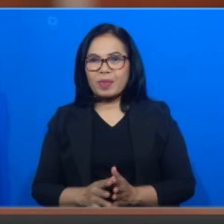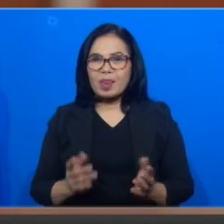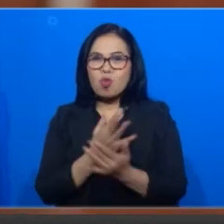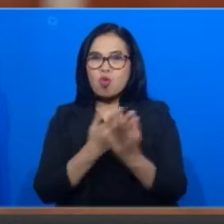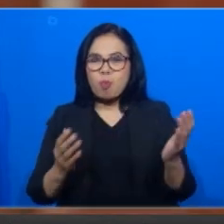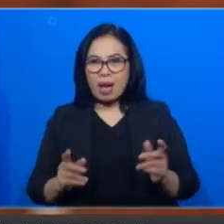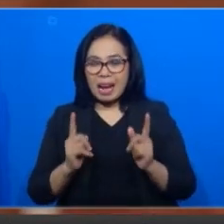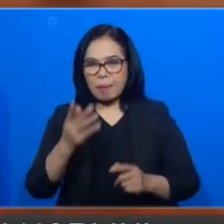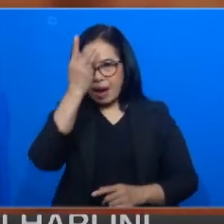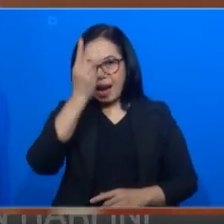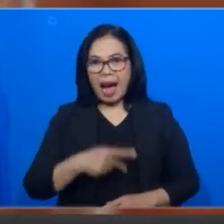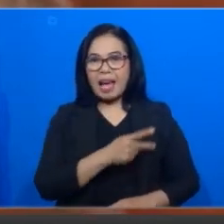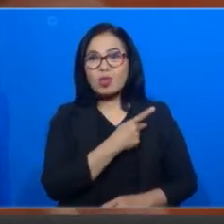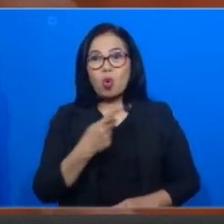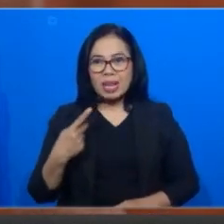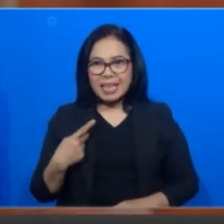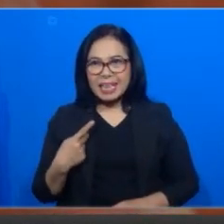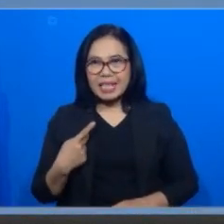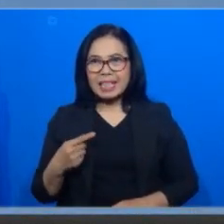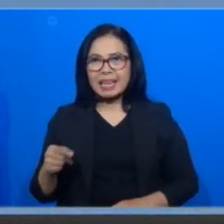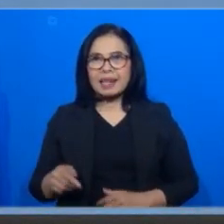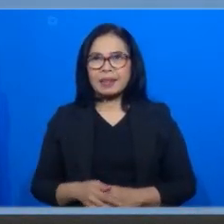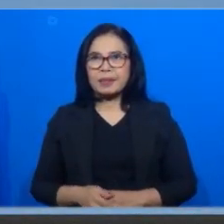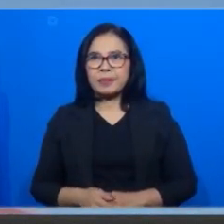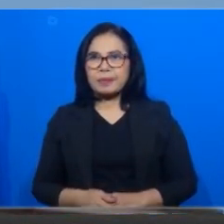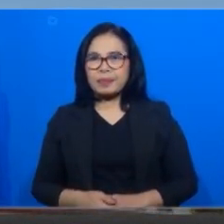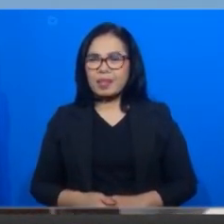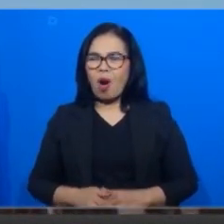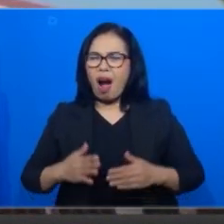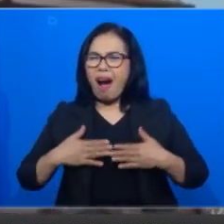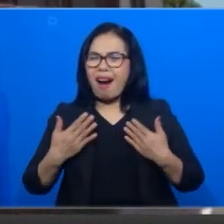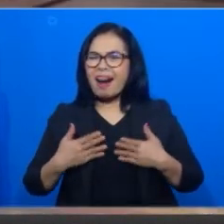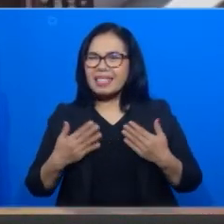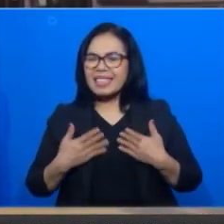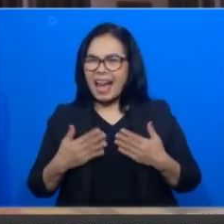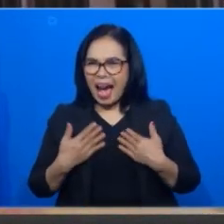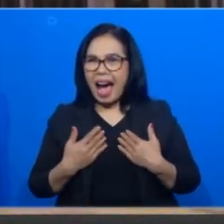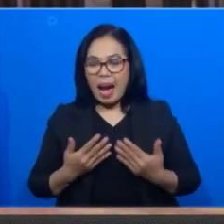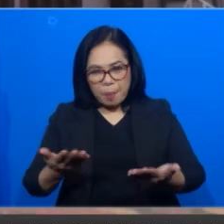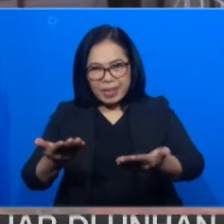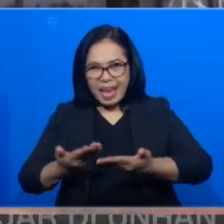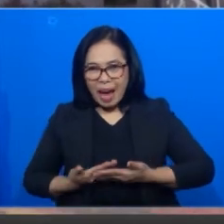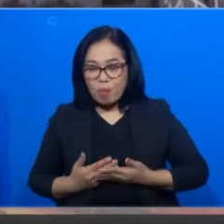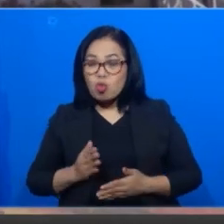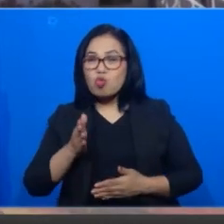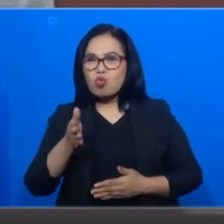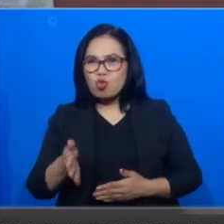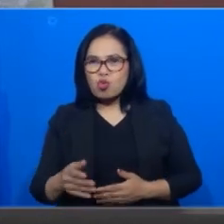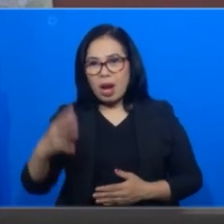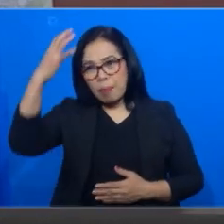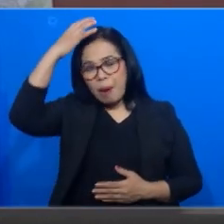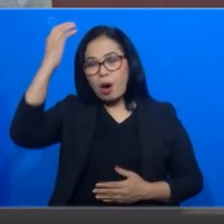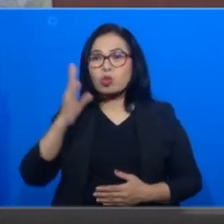Joseph kkupan Agung terbesar di port muresbi sangat antusias menyambut kunjungan paus paus berusia